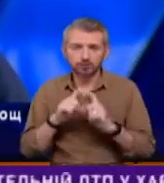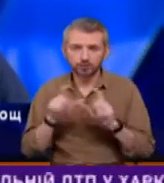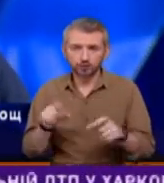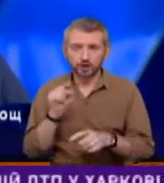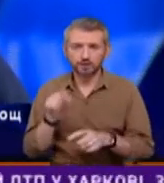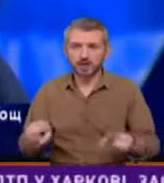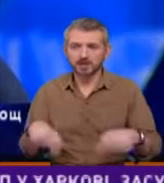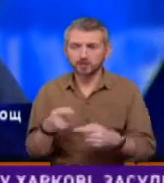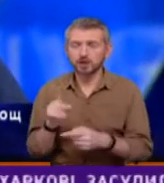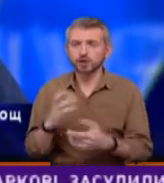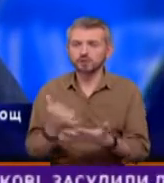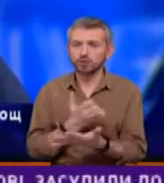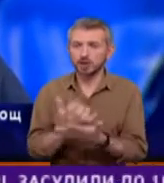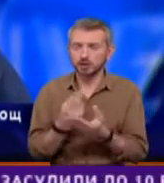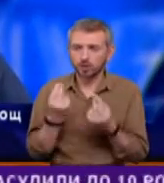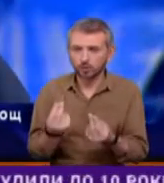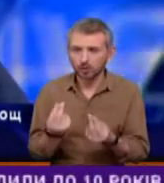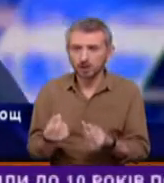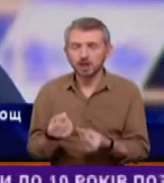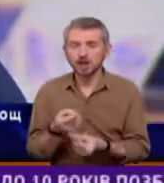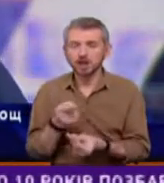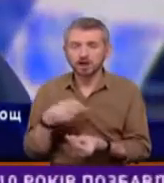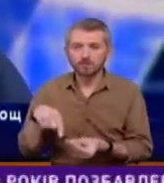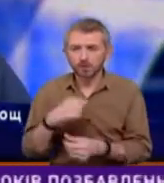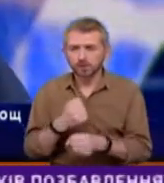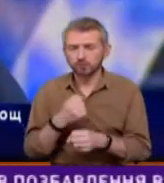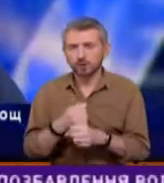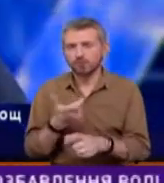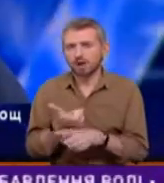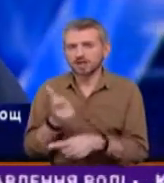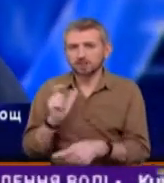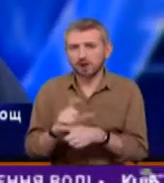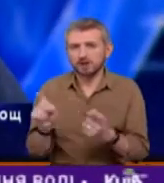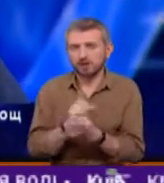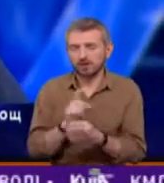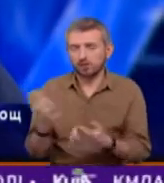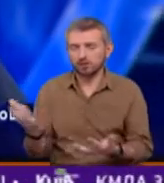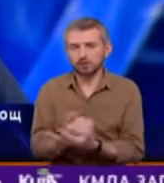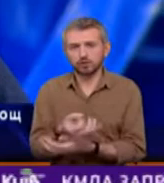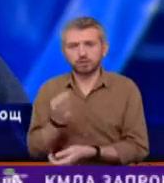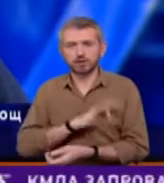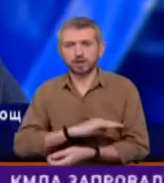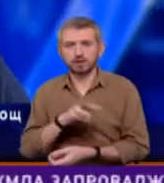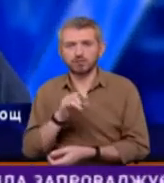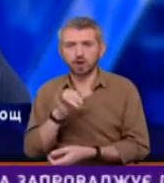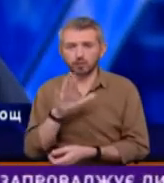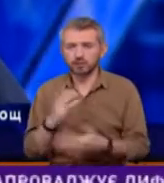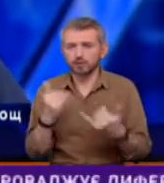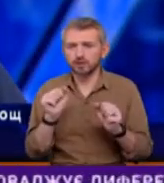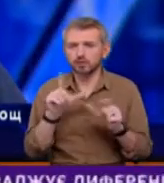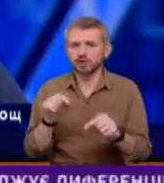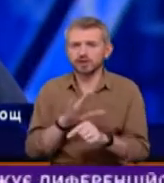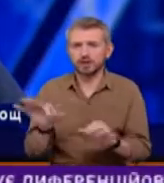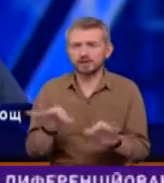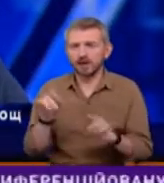Вона створена для того, щоб заробляти гроші. Правильно. Вони зробили максимальний скандал, і вони собі на цьому отримали великі дивіденди. Марув може сьогодні вже не їхати ні на